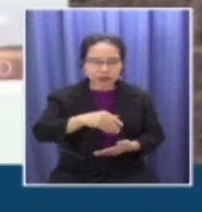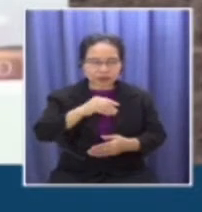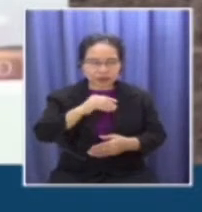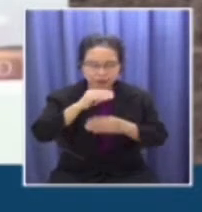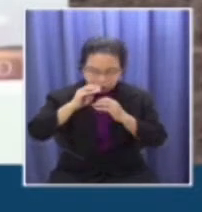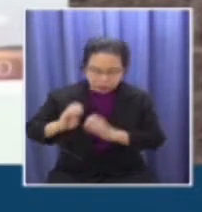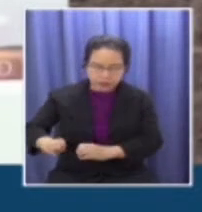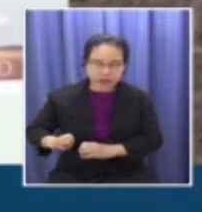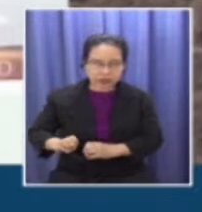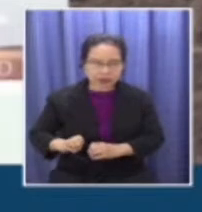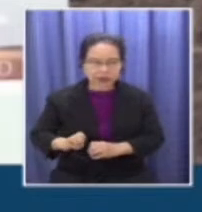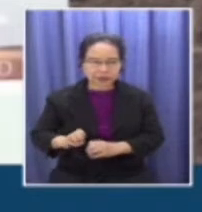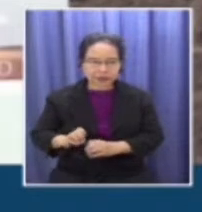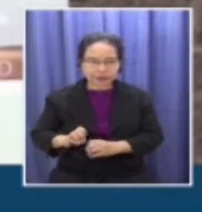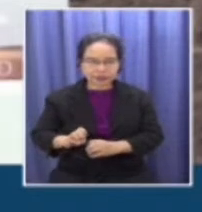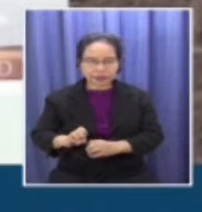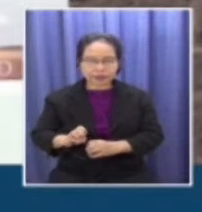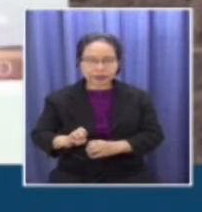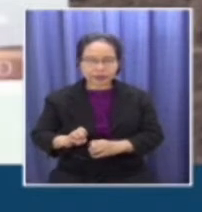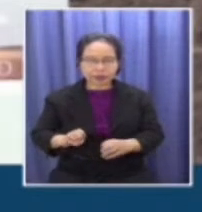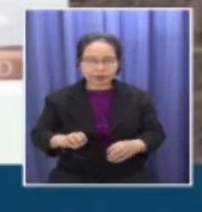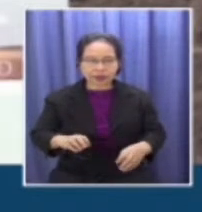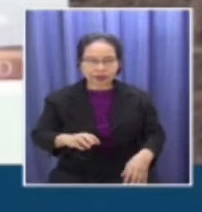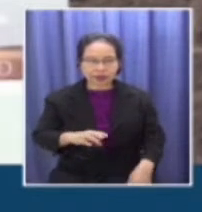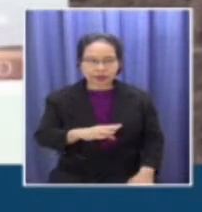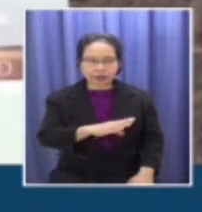ɔmo kɔ mpem 7